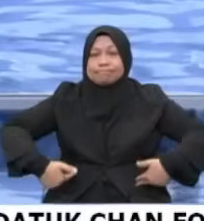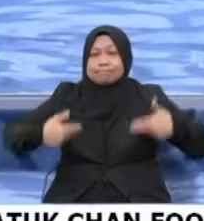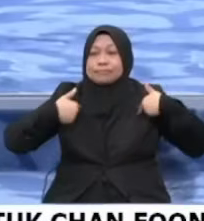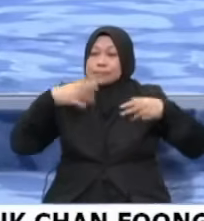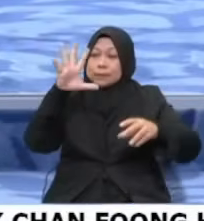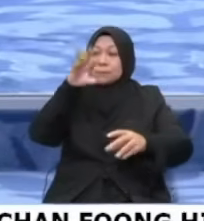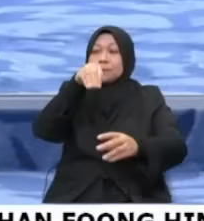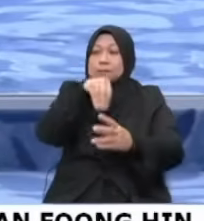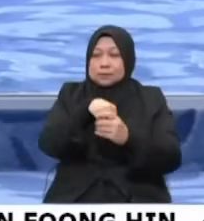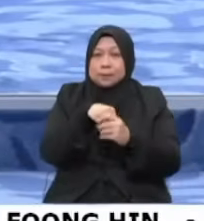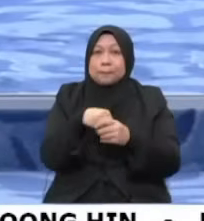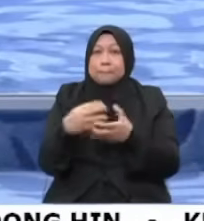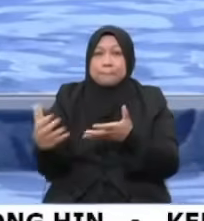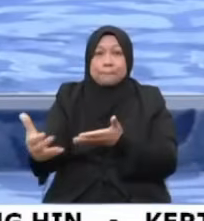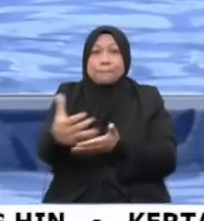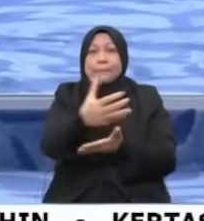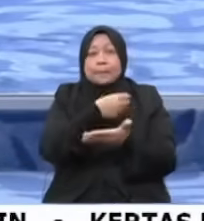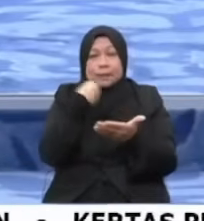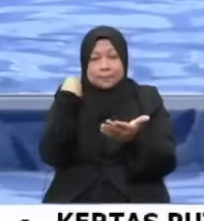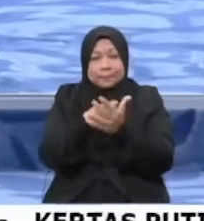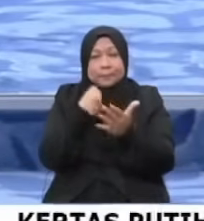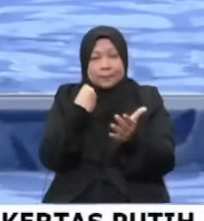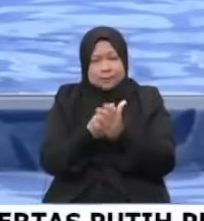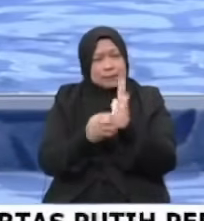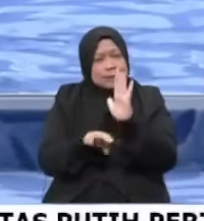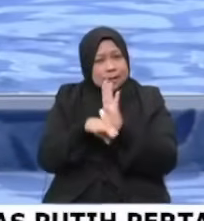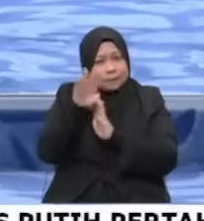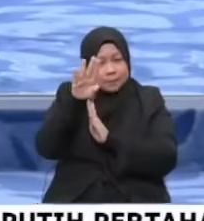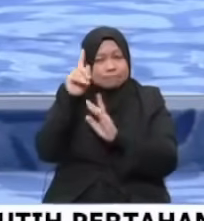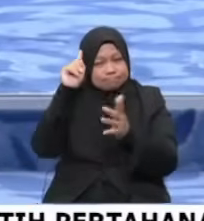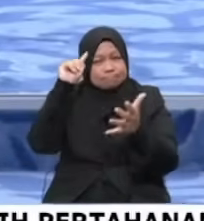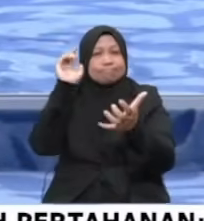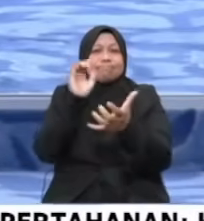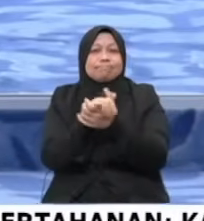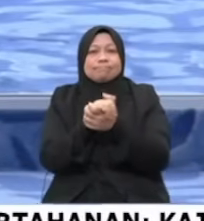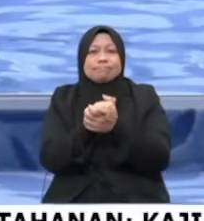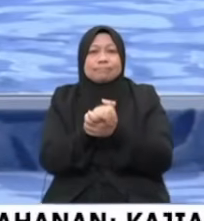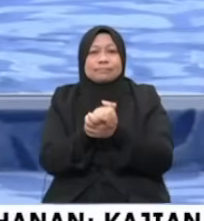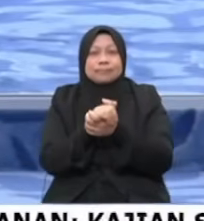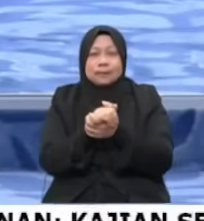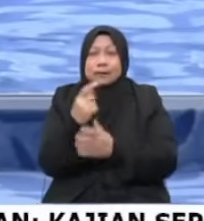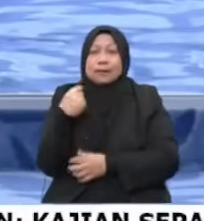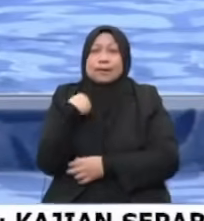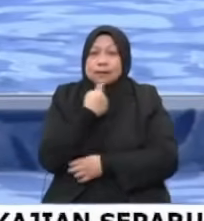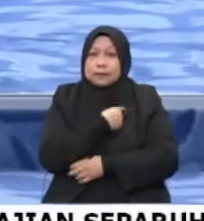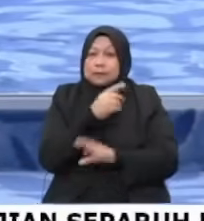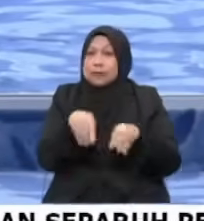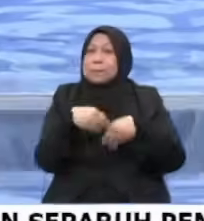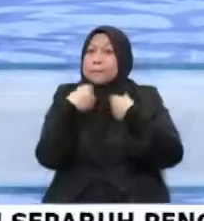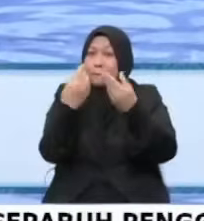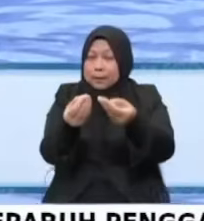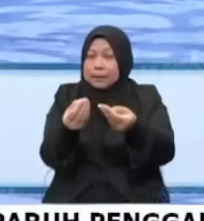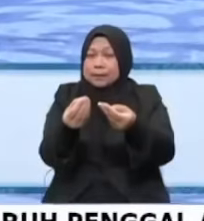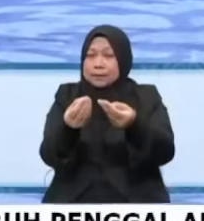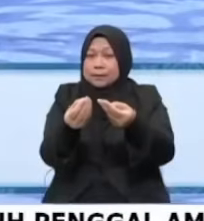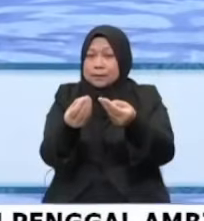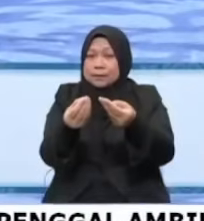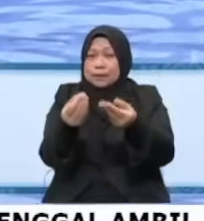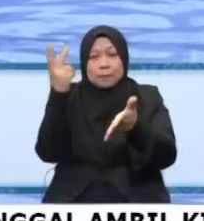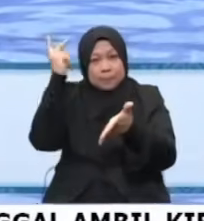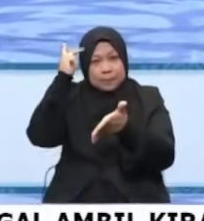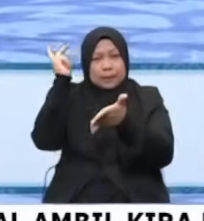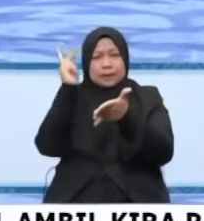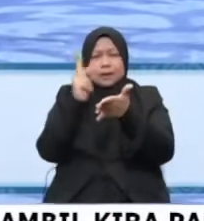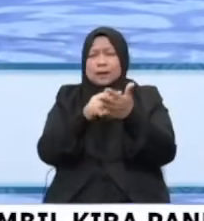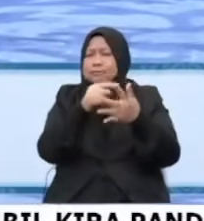termasuk pendapatan yang lebih meyakinkan kita telah memberikan memperkenalkan